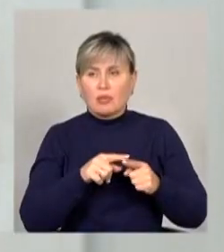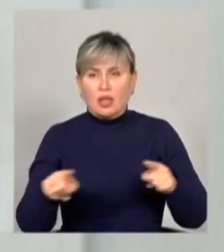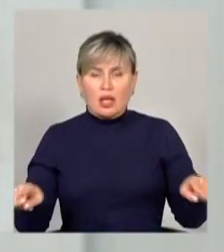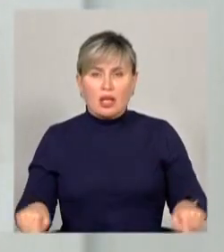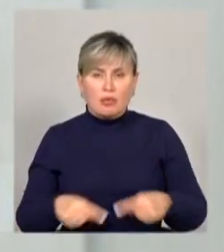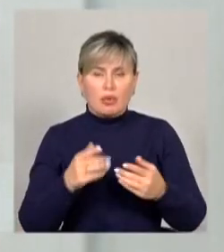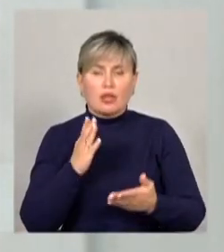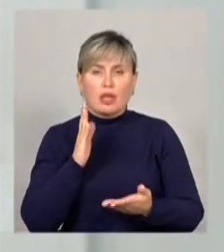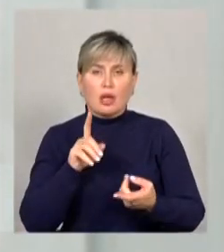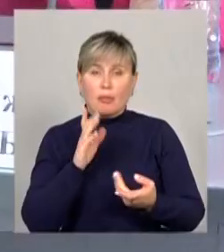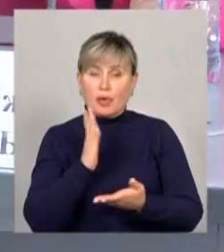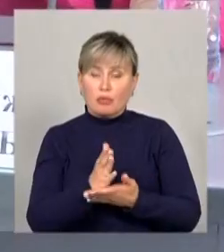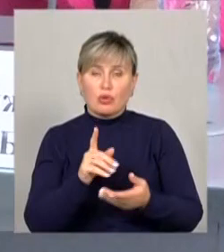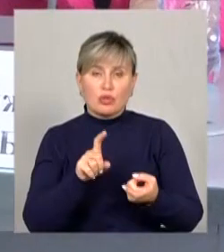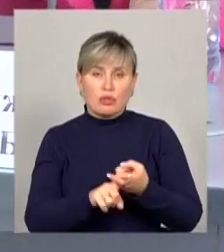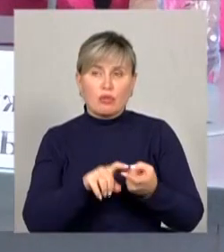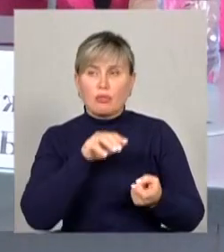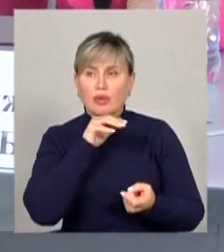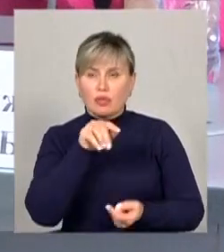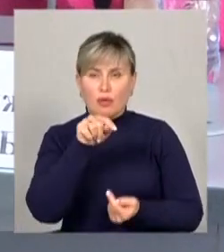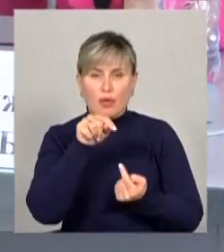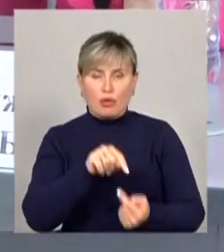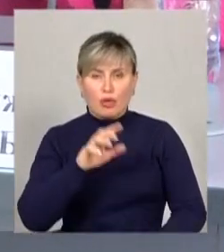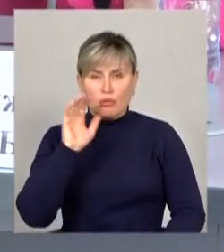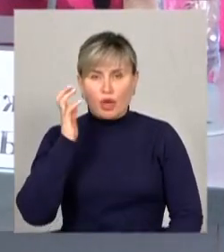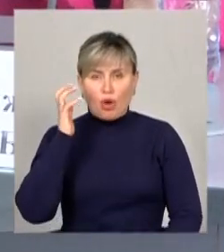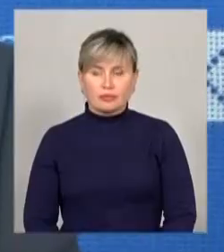реабилитации напрямую зависит от профессионального подхода психолога.